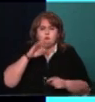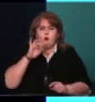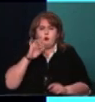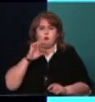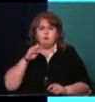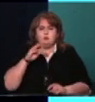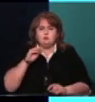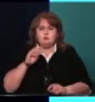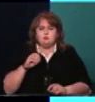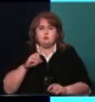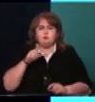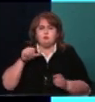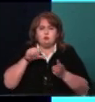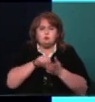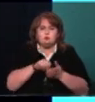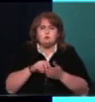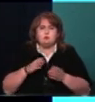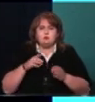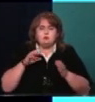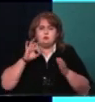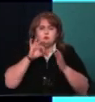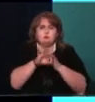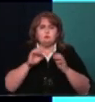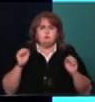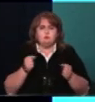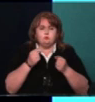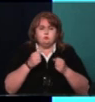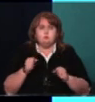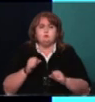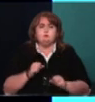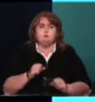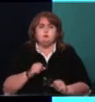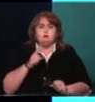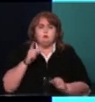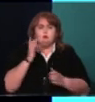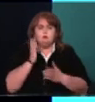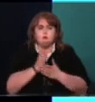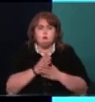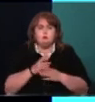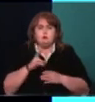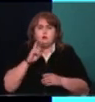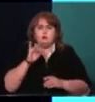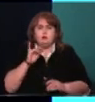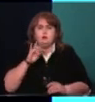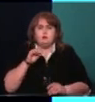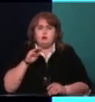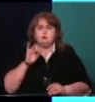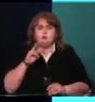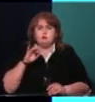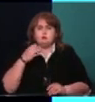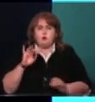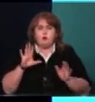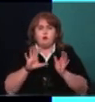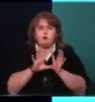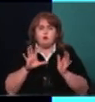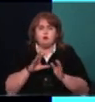описывает окружность, и там присутствует центр стремительного ускорения. И так как он движется, он обладает и кинетической энергией. То